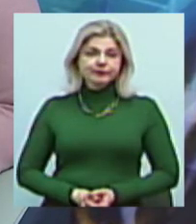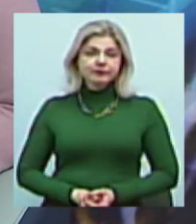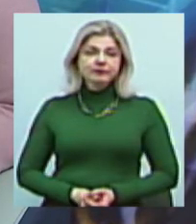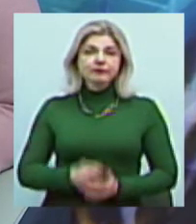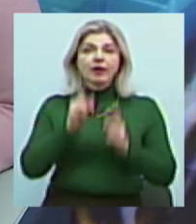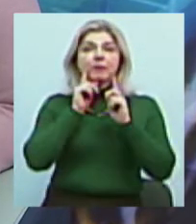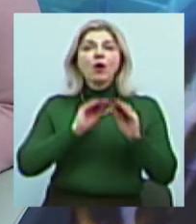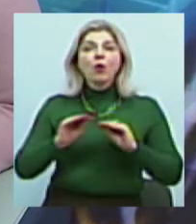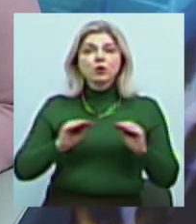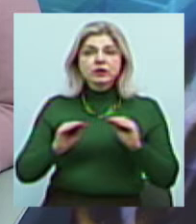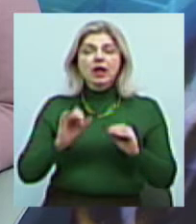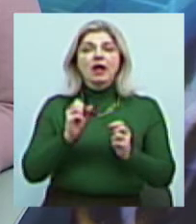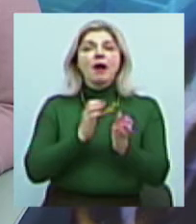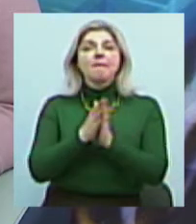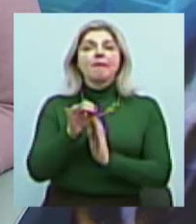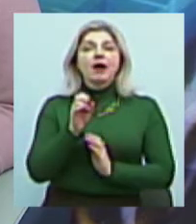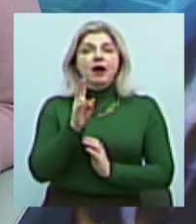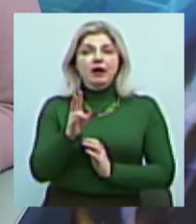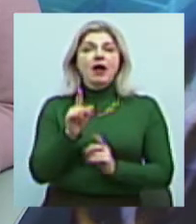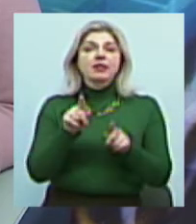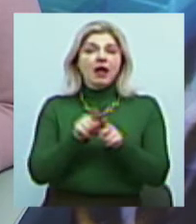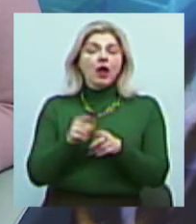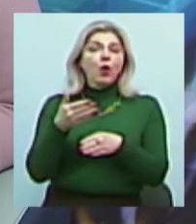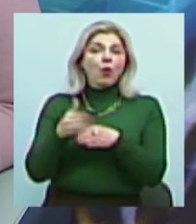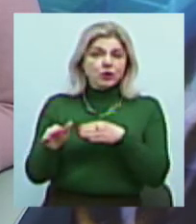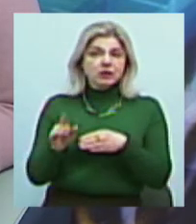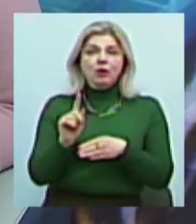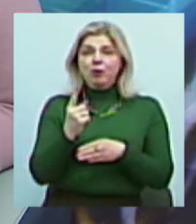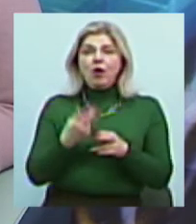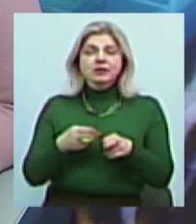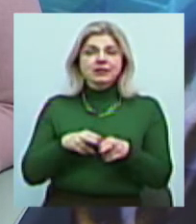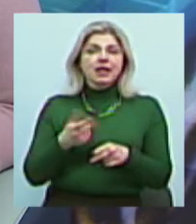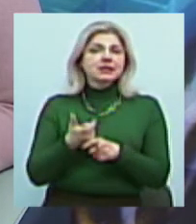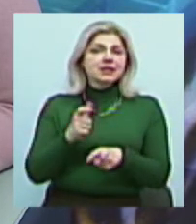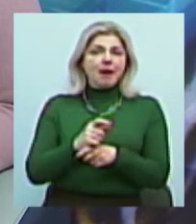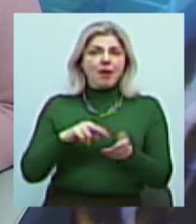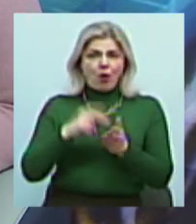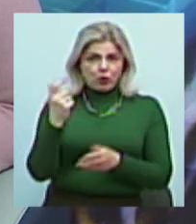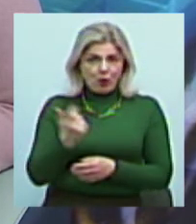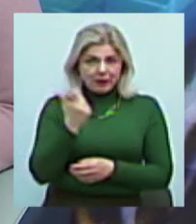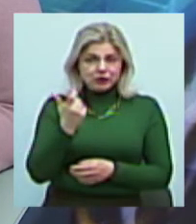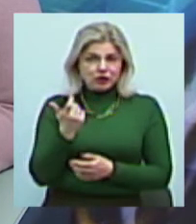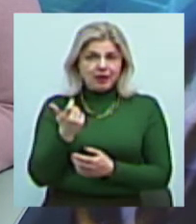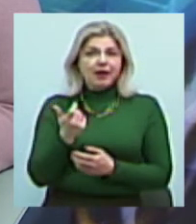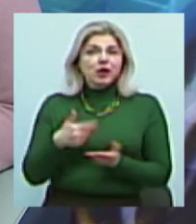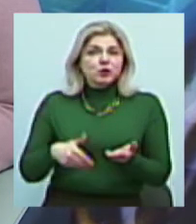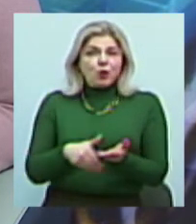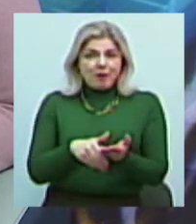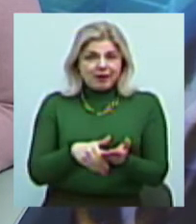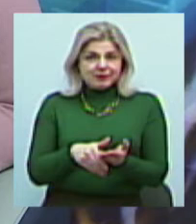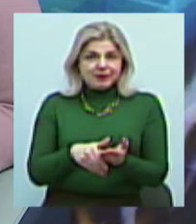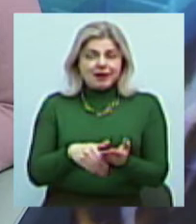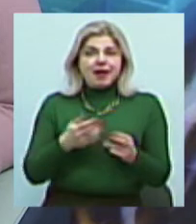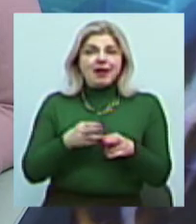благоустрій, індустріальний парк ми окремий такий розділ виділили, оскільки це саме такий економічний, да, інструмент,